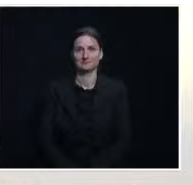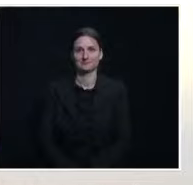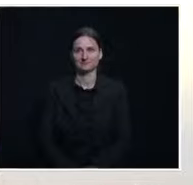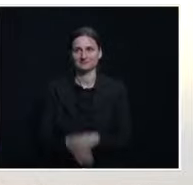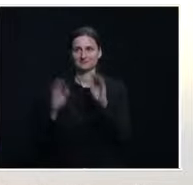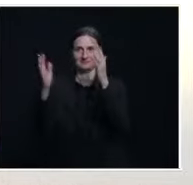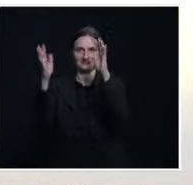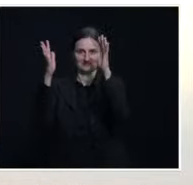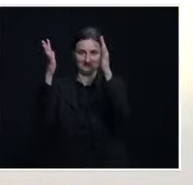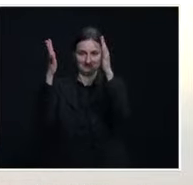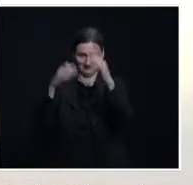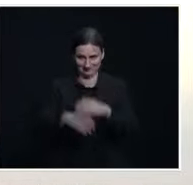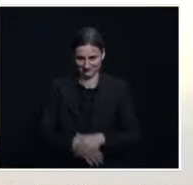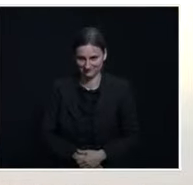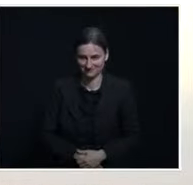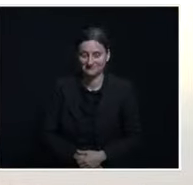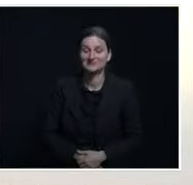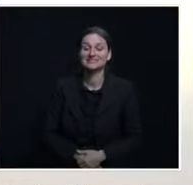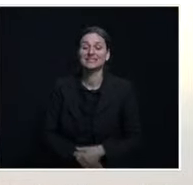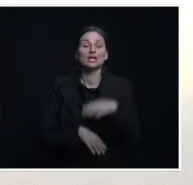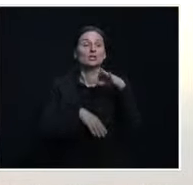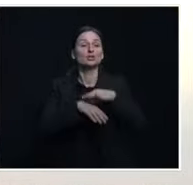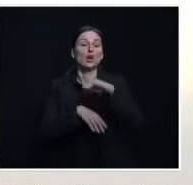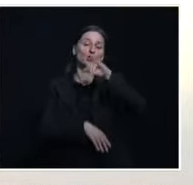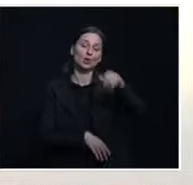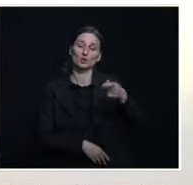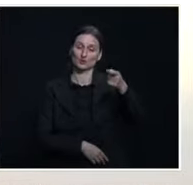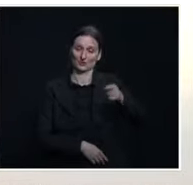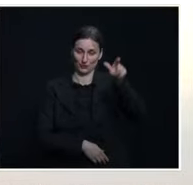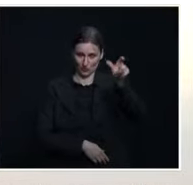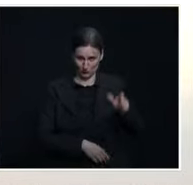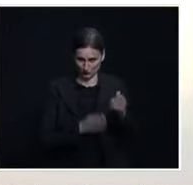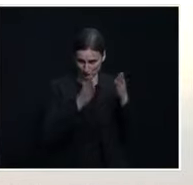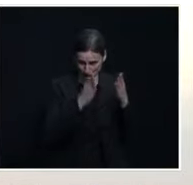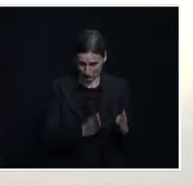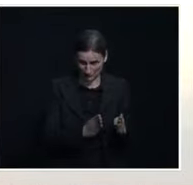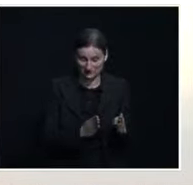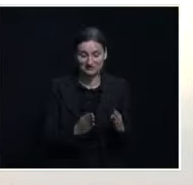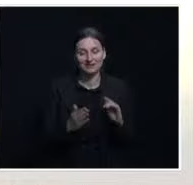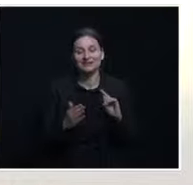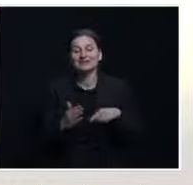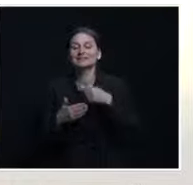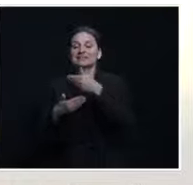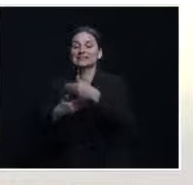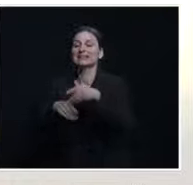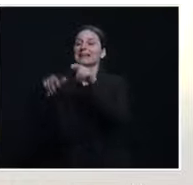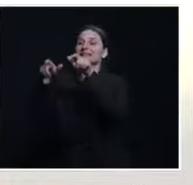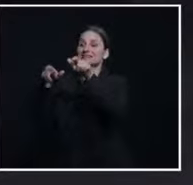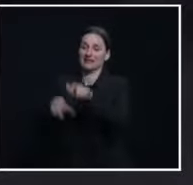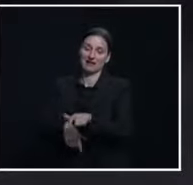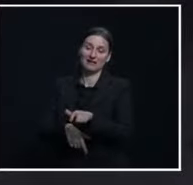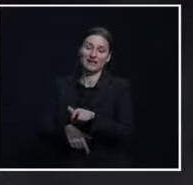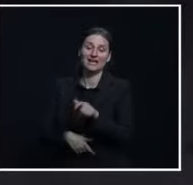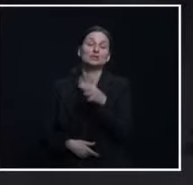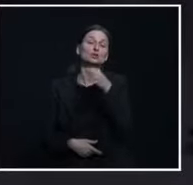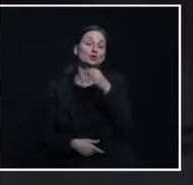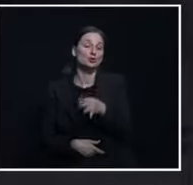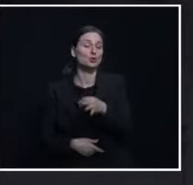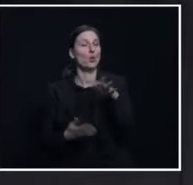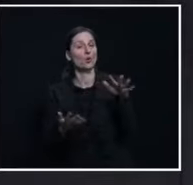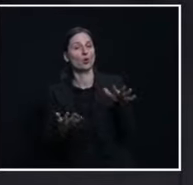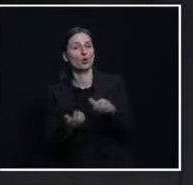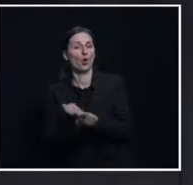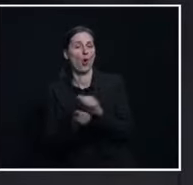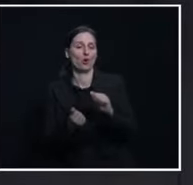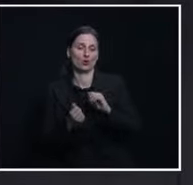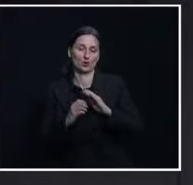Vielen Dank, Dr. Josef Schuster. Unser nächster Gast ist Sohn von